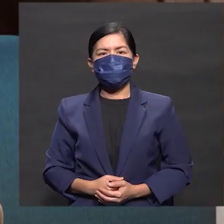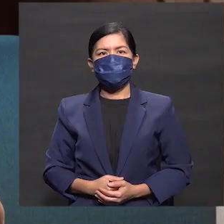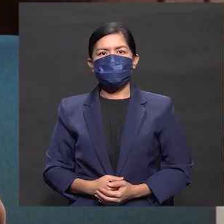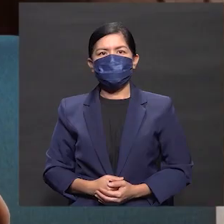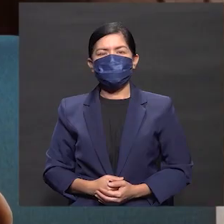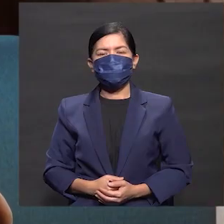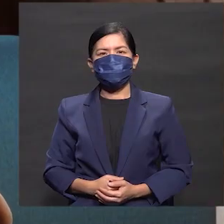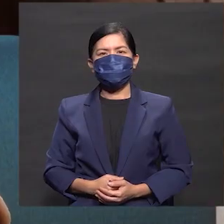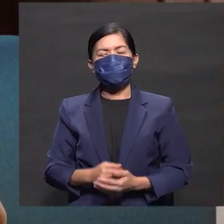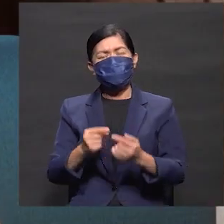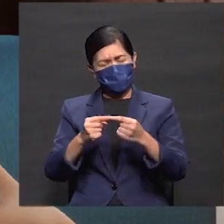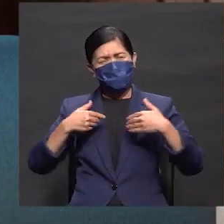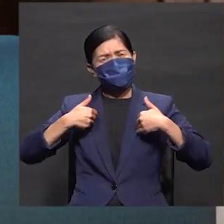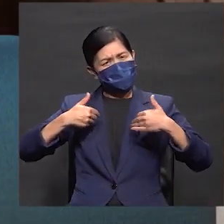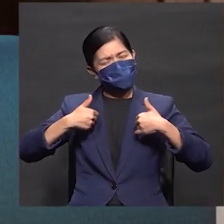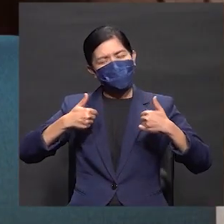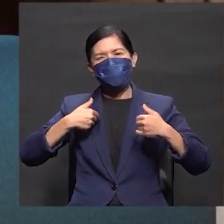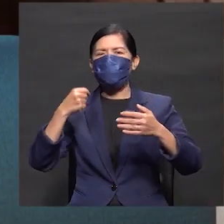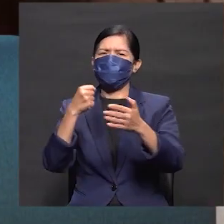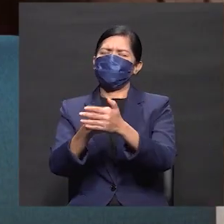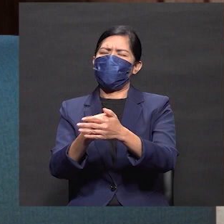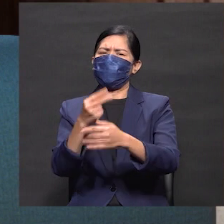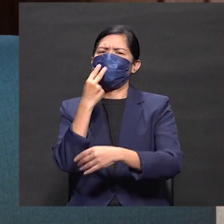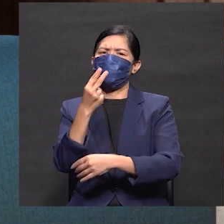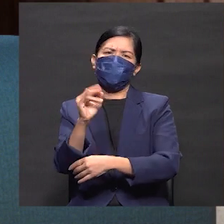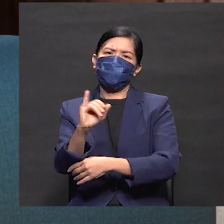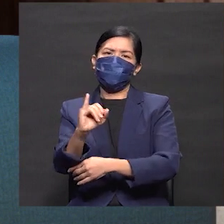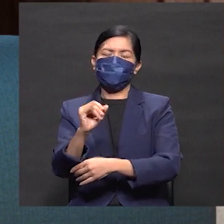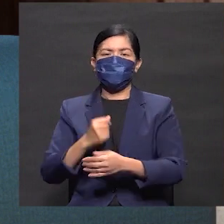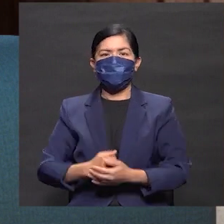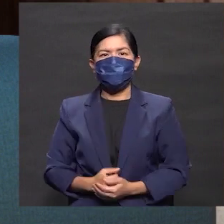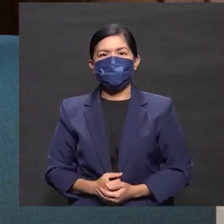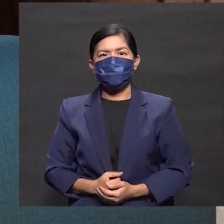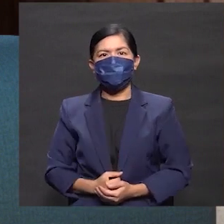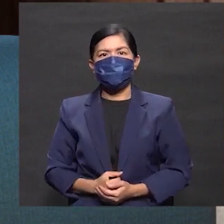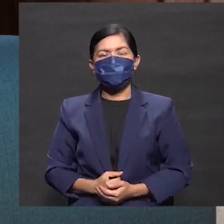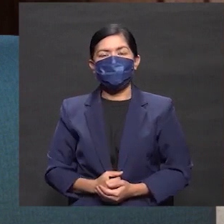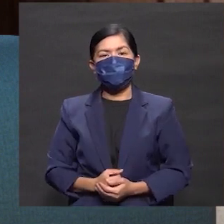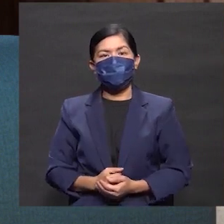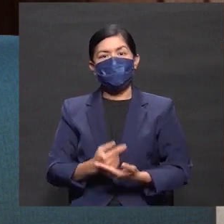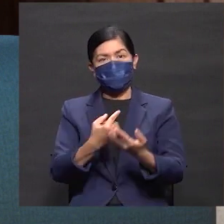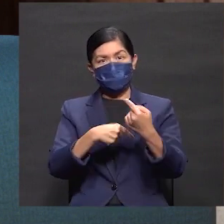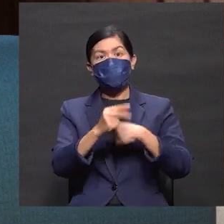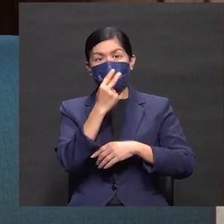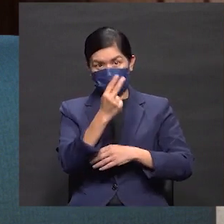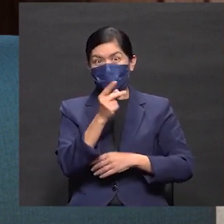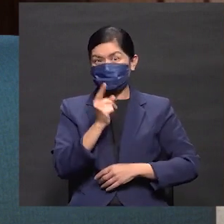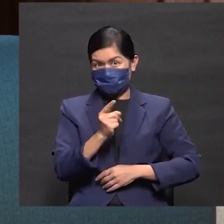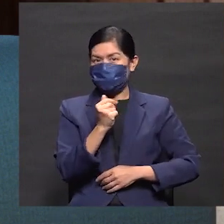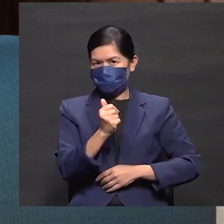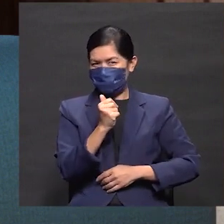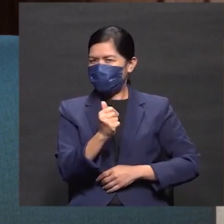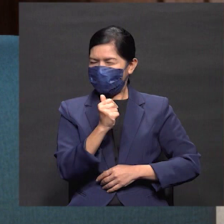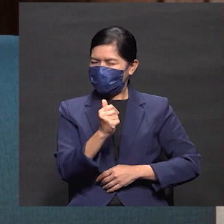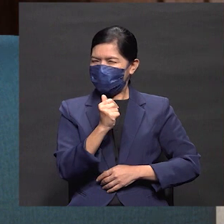หนังสนุกมากเสียดายที่เมฆไม่ได้ดู นี่ไปดูของจริงเลยดี